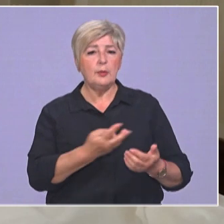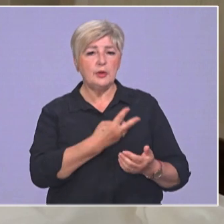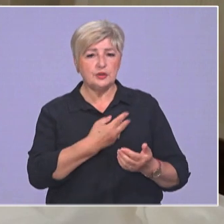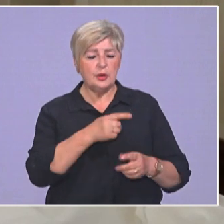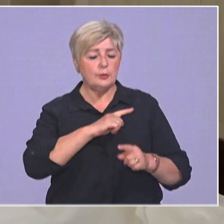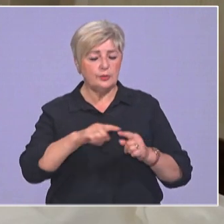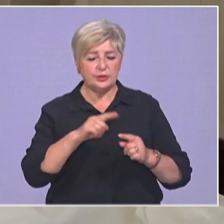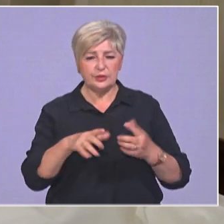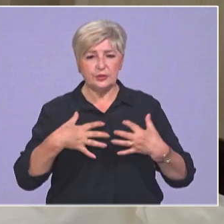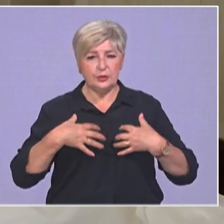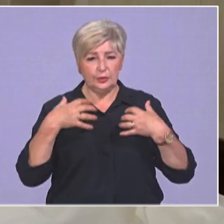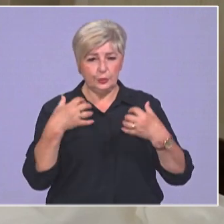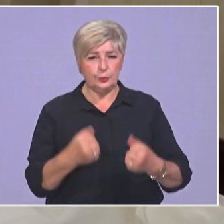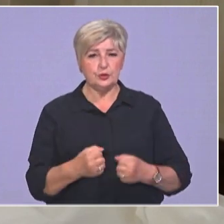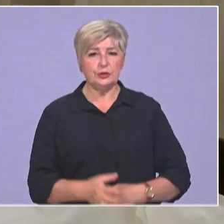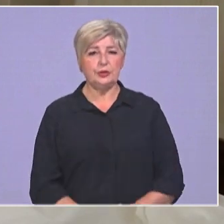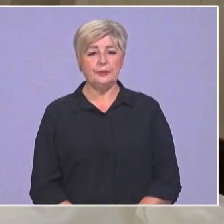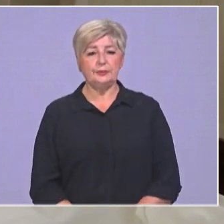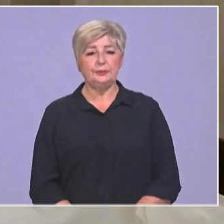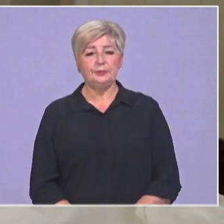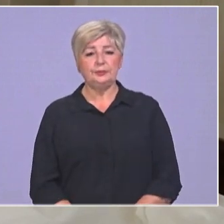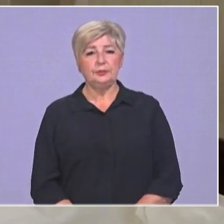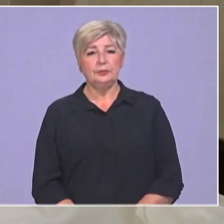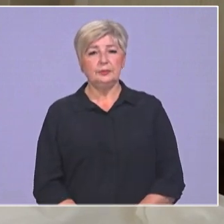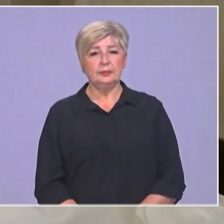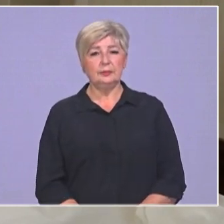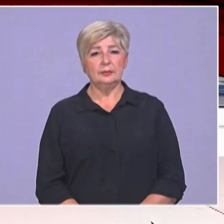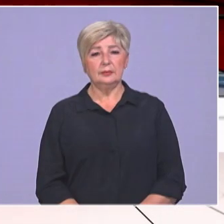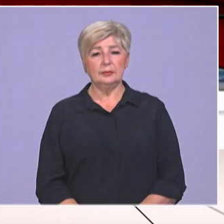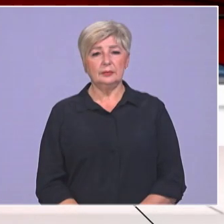одужати. Ян Андрусенко, Віталій Шалдов, новини Д1.